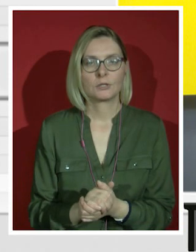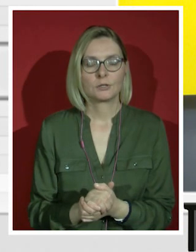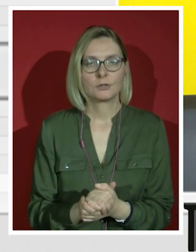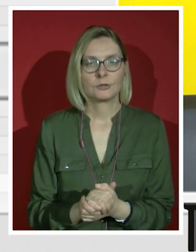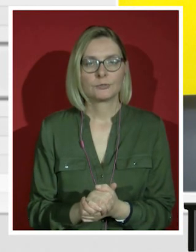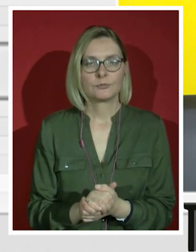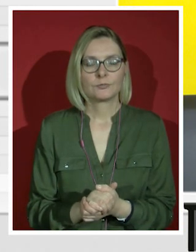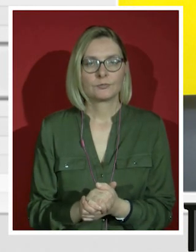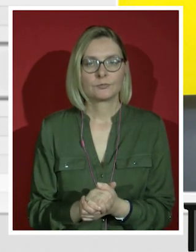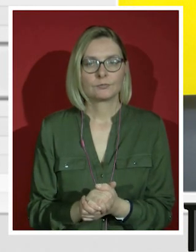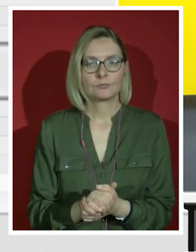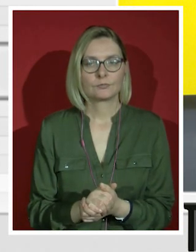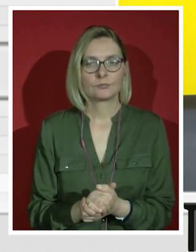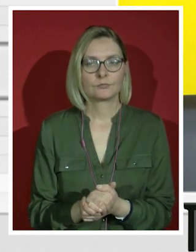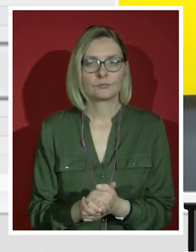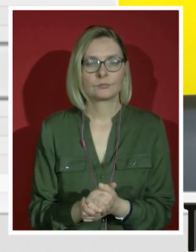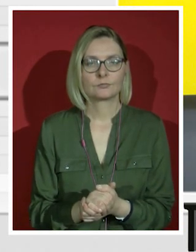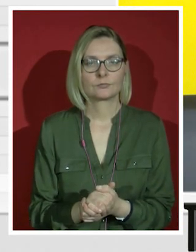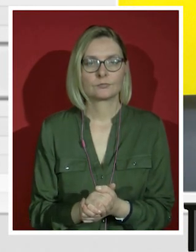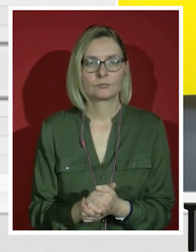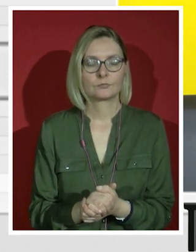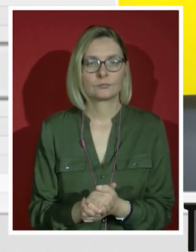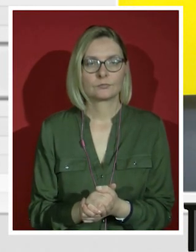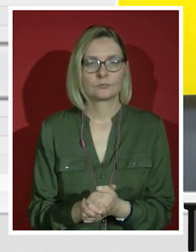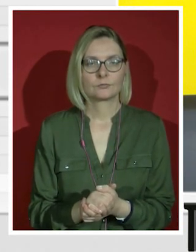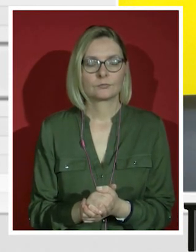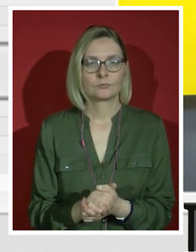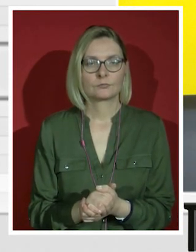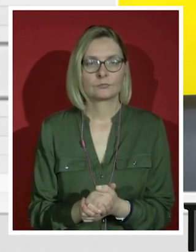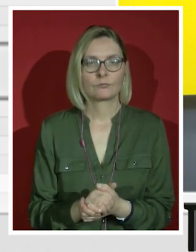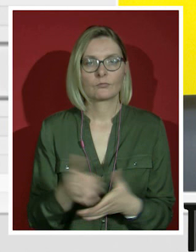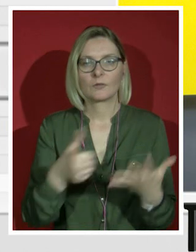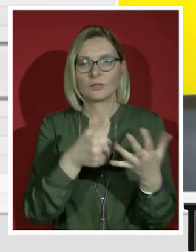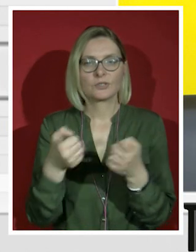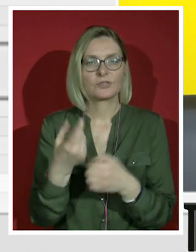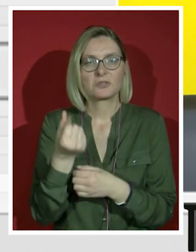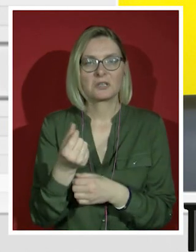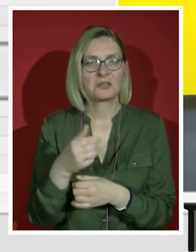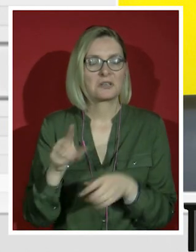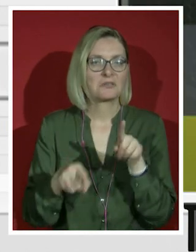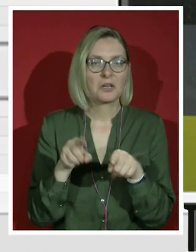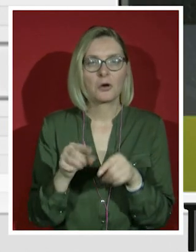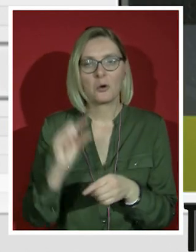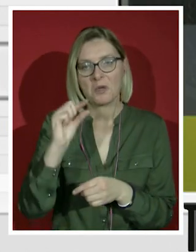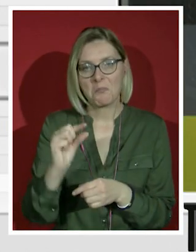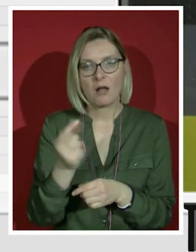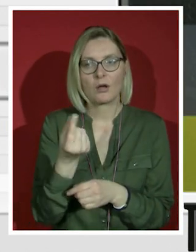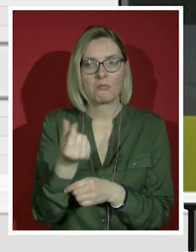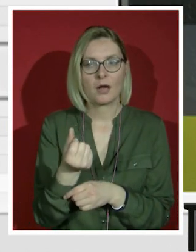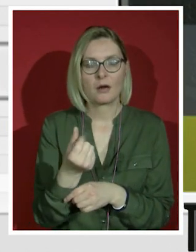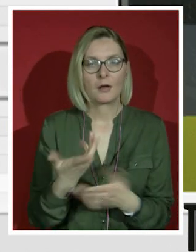и субвенцијата на годишно ниво. Тоа 600 денари некако мене ми звучи многу малку, скрено. Тоа е по